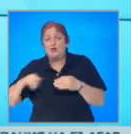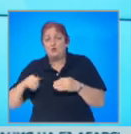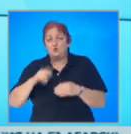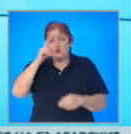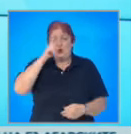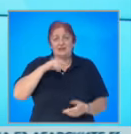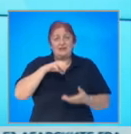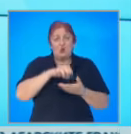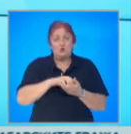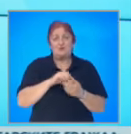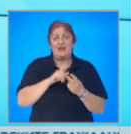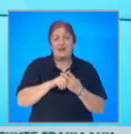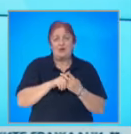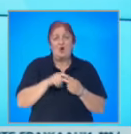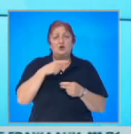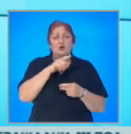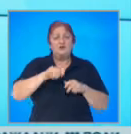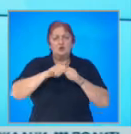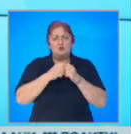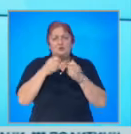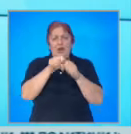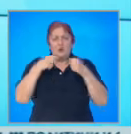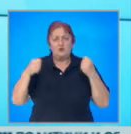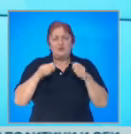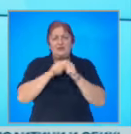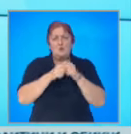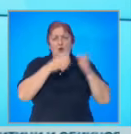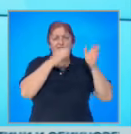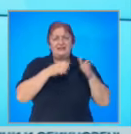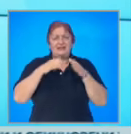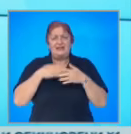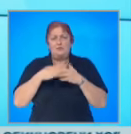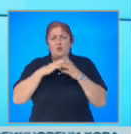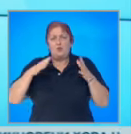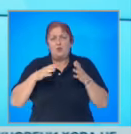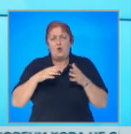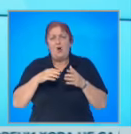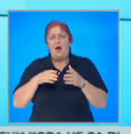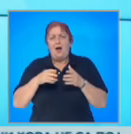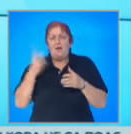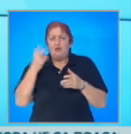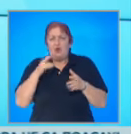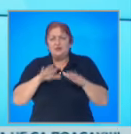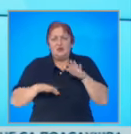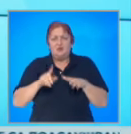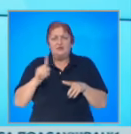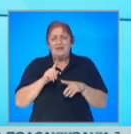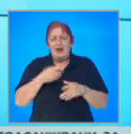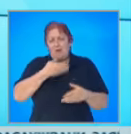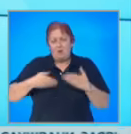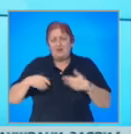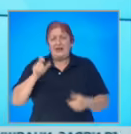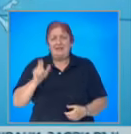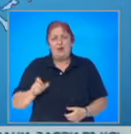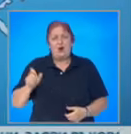югоисточно от столицата Ираклио. Съобщава се за счупени прозорци и напукани сгради, имало и множество вторични трусове. Няма обаче